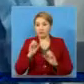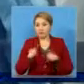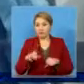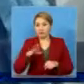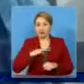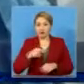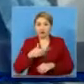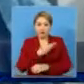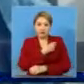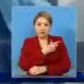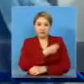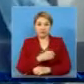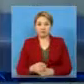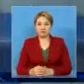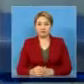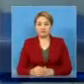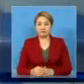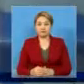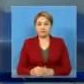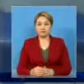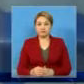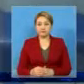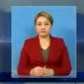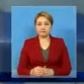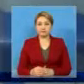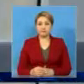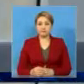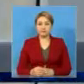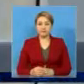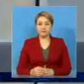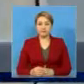начнется вакцинация. Динара Абдуалиева, Арман Тусмагамбетов, телеканал Актюбе.